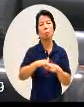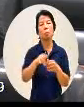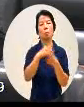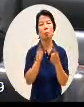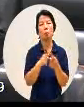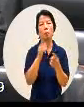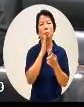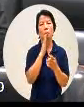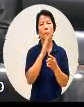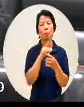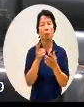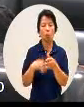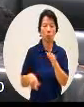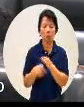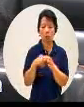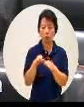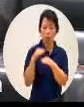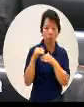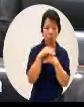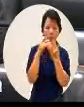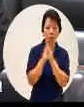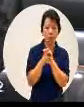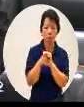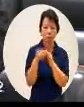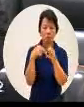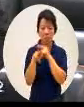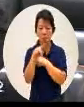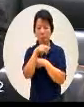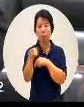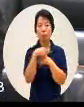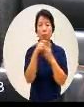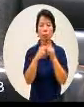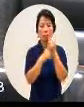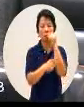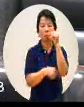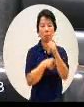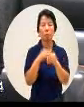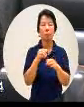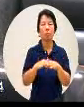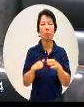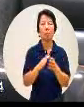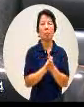剛才規避這些中央相關的法令所以